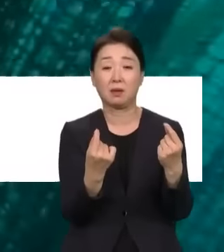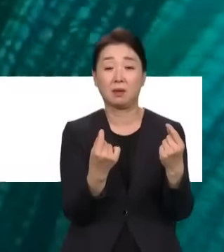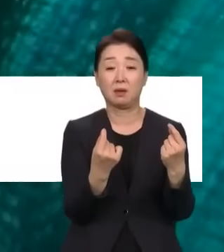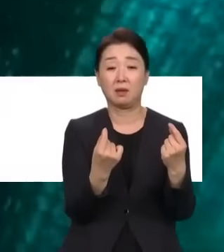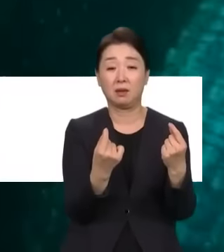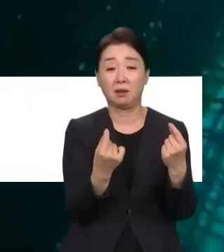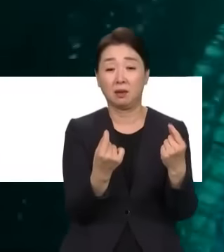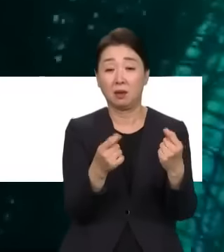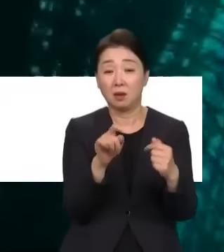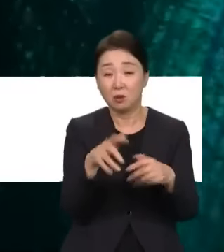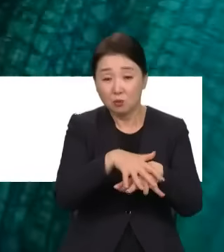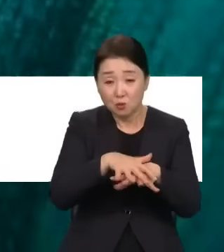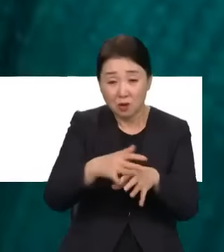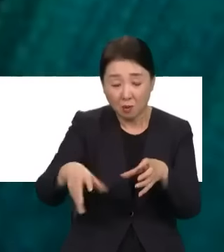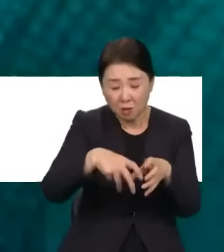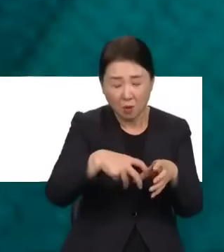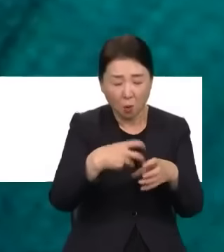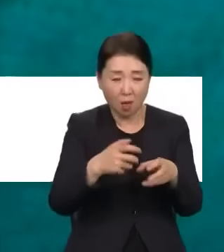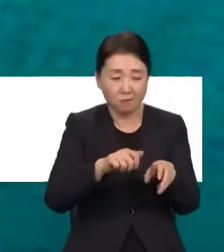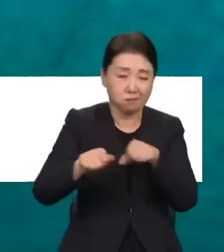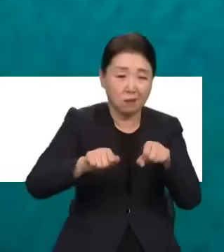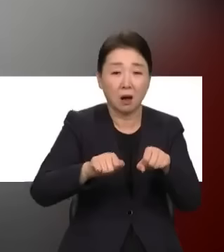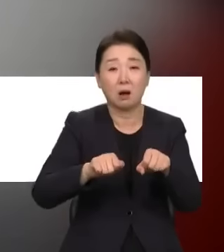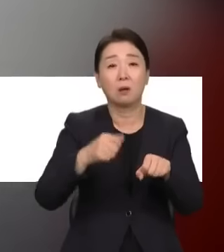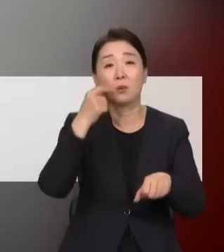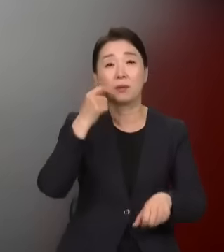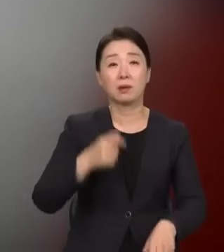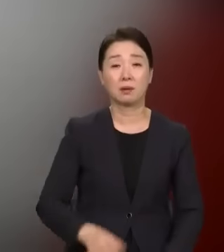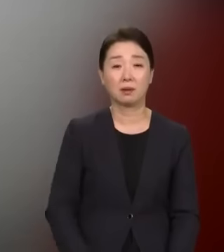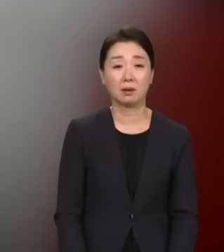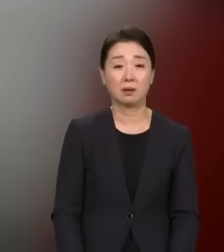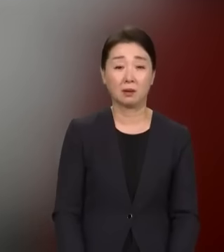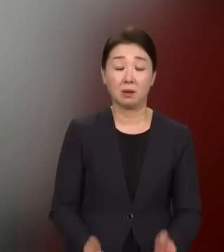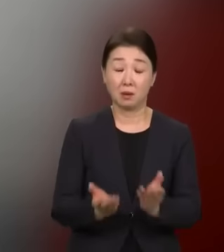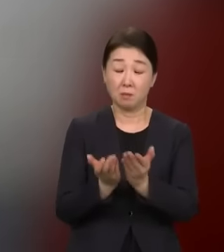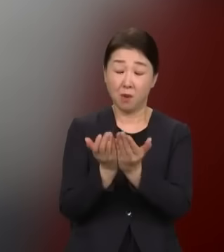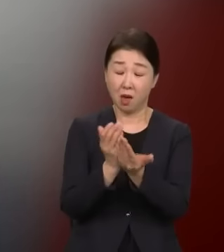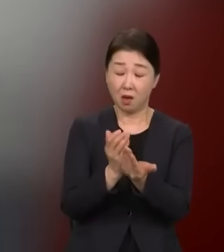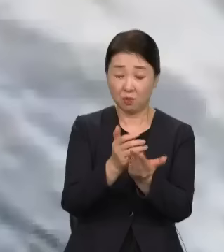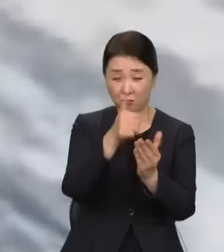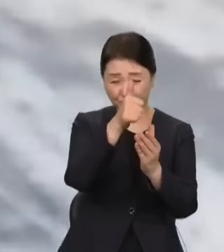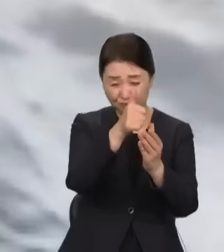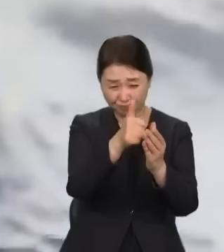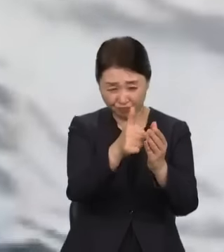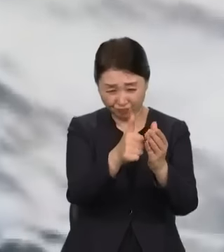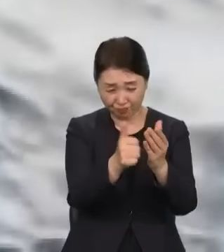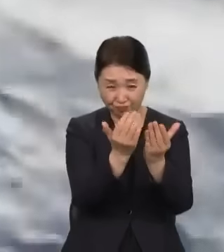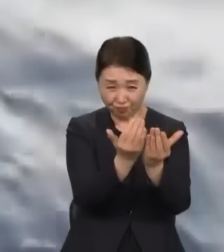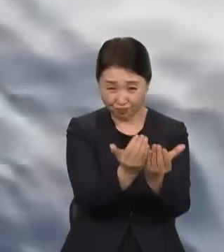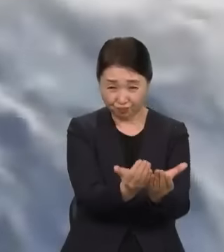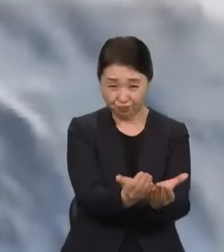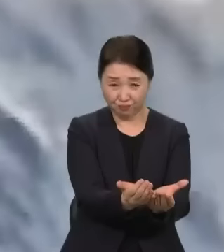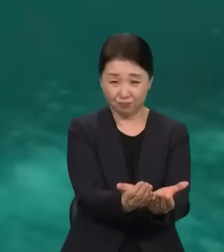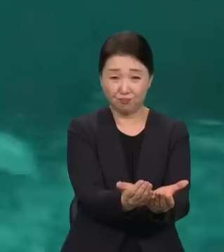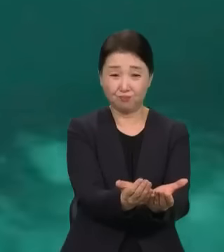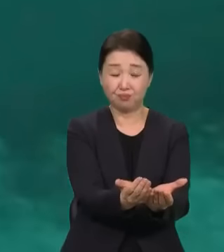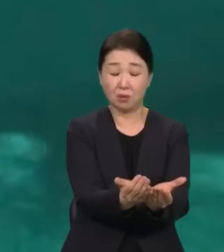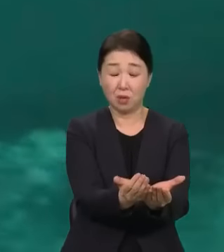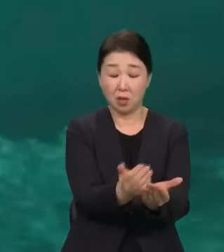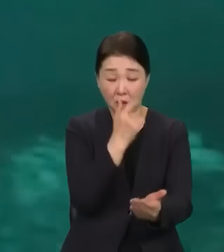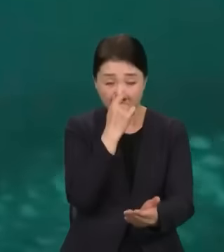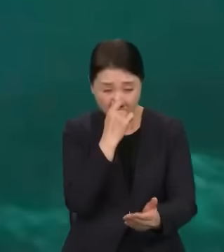않나. 그물이 감기면 꼼짝을 못 한다 하니까. 배는 수중 90m 아래에 가라앉은 상황. 심해 잠수사들이